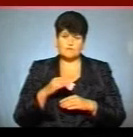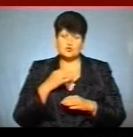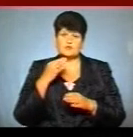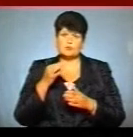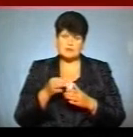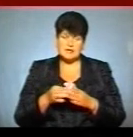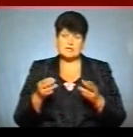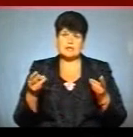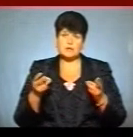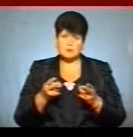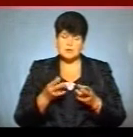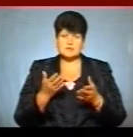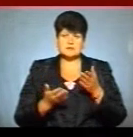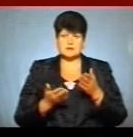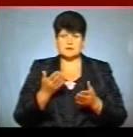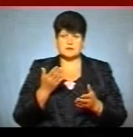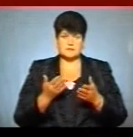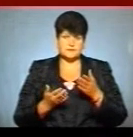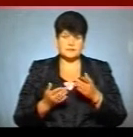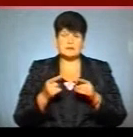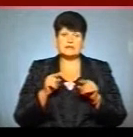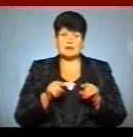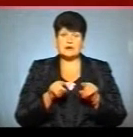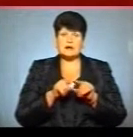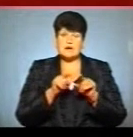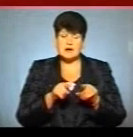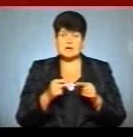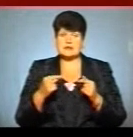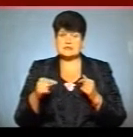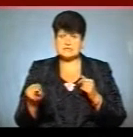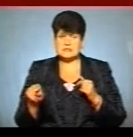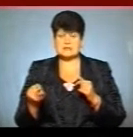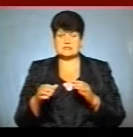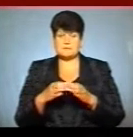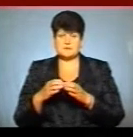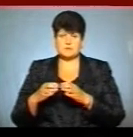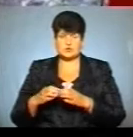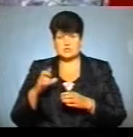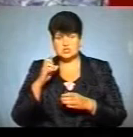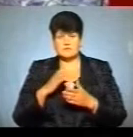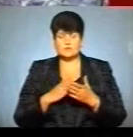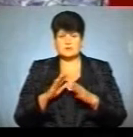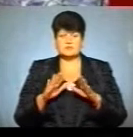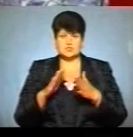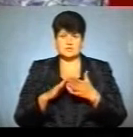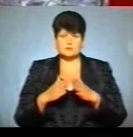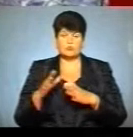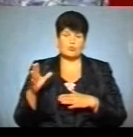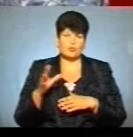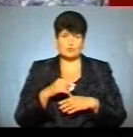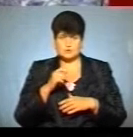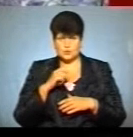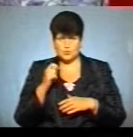і всю необхідність. Проте от така різниця між підрозділами Державної служби з надзвичайних ситуацій по всій Україні